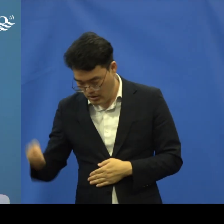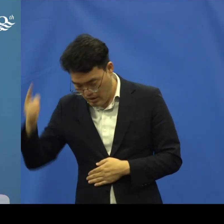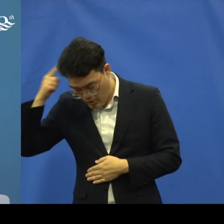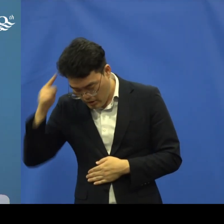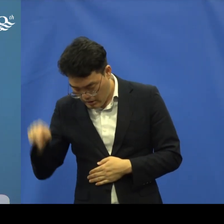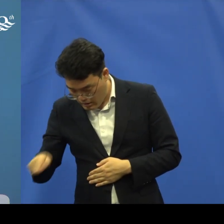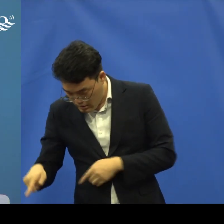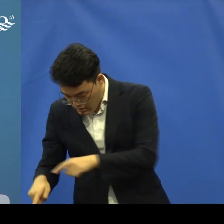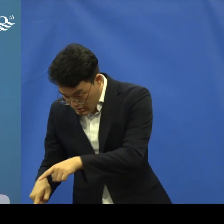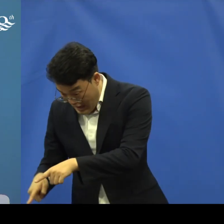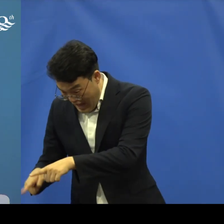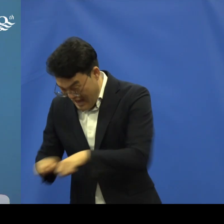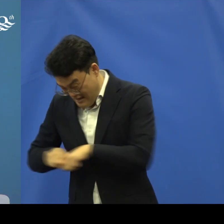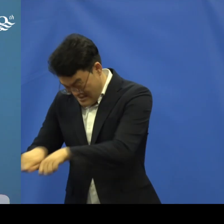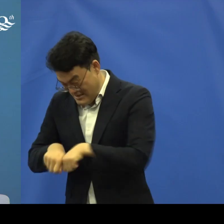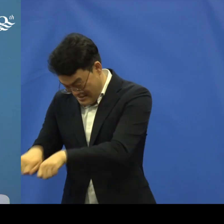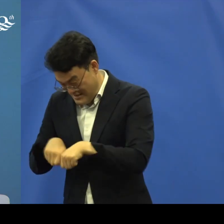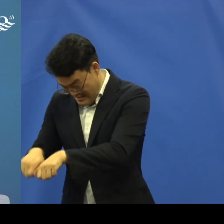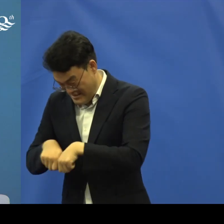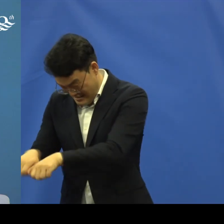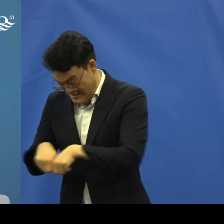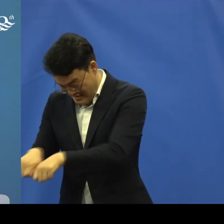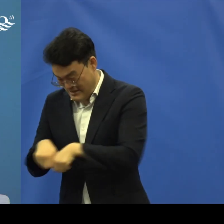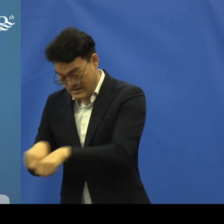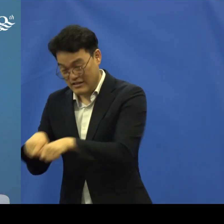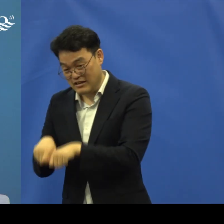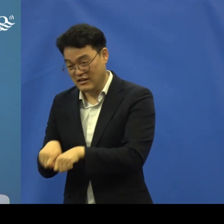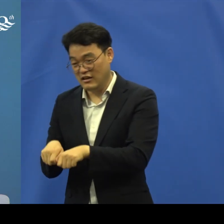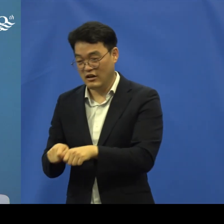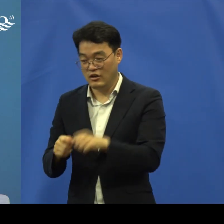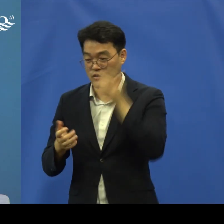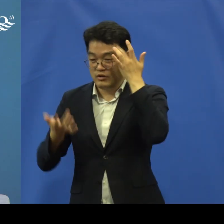그럼 딛지도 못하니까 뛰어다녀야 되겠지.